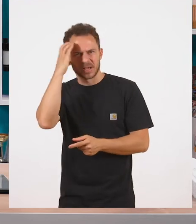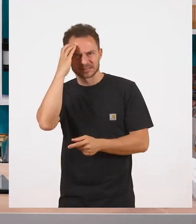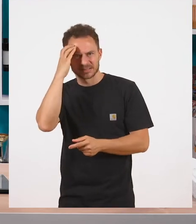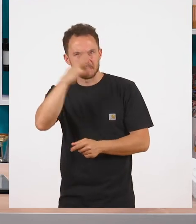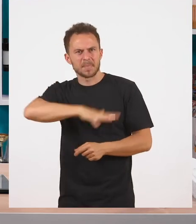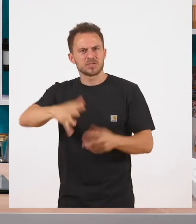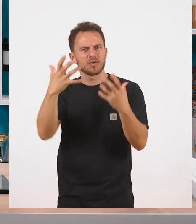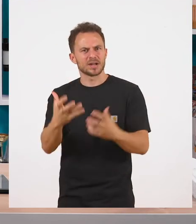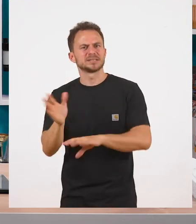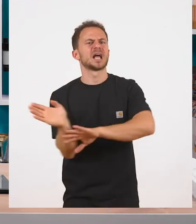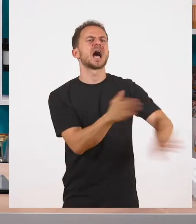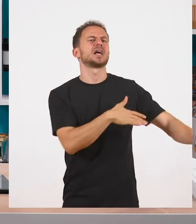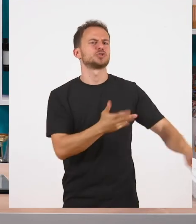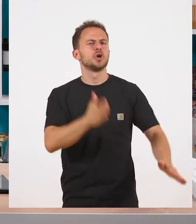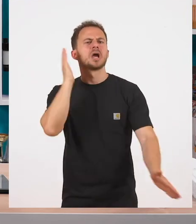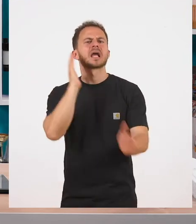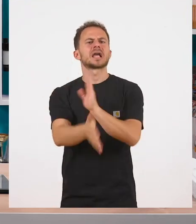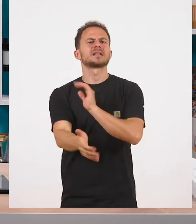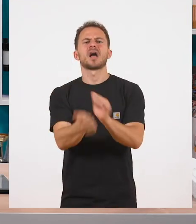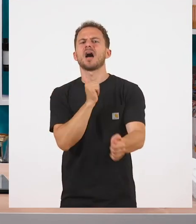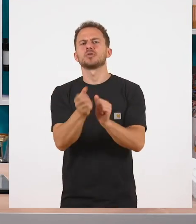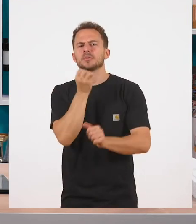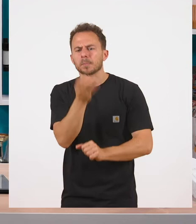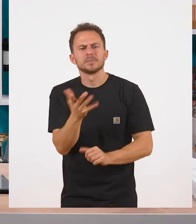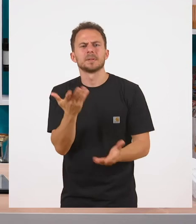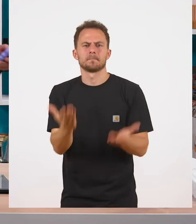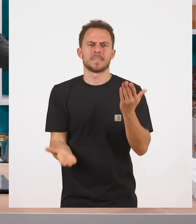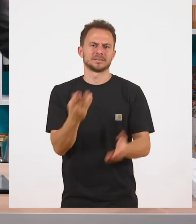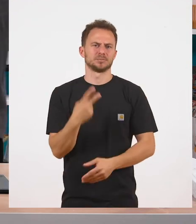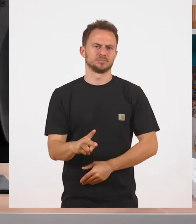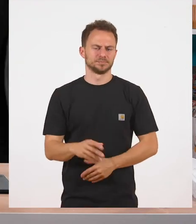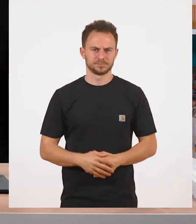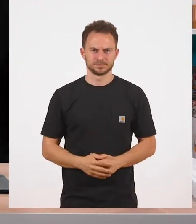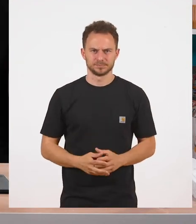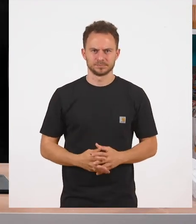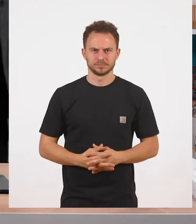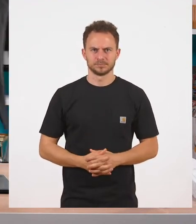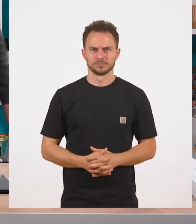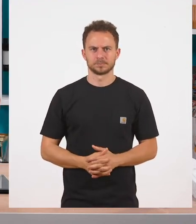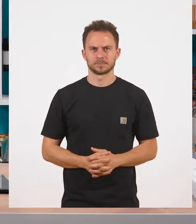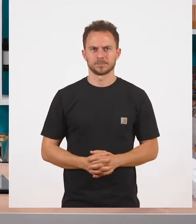και να μετρούν μάζα μόνο.